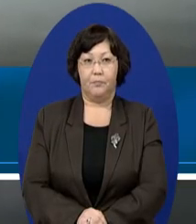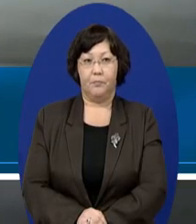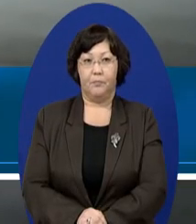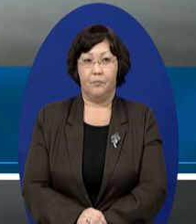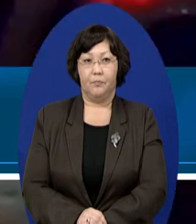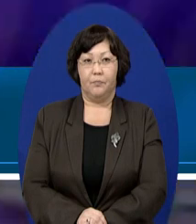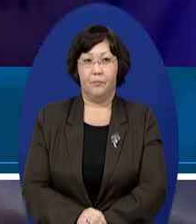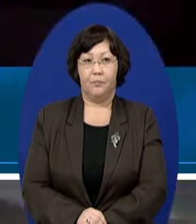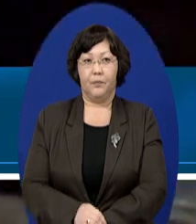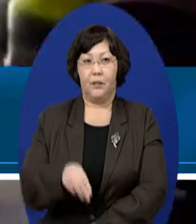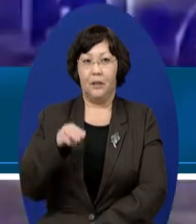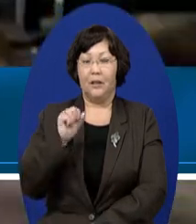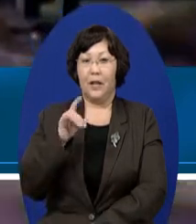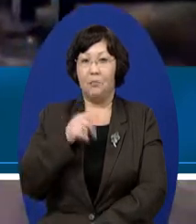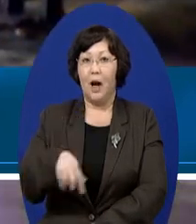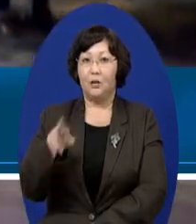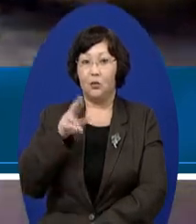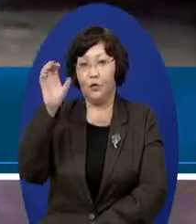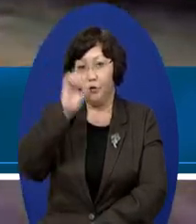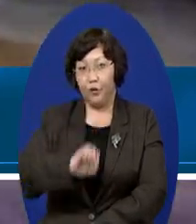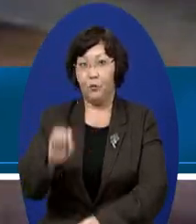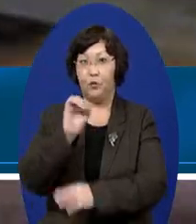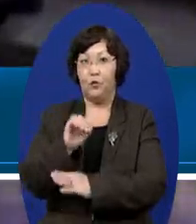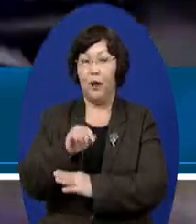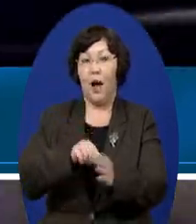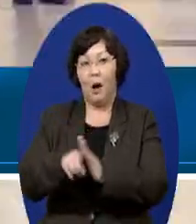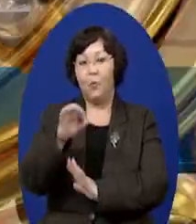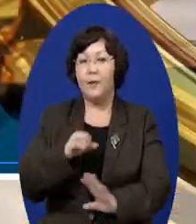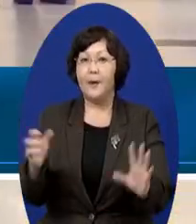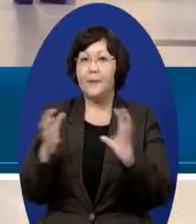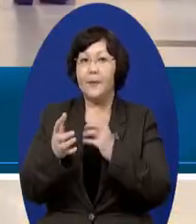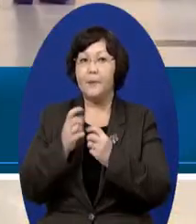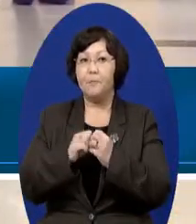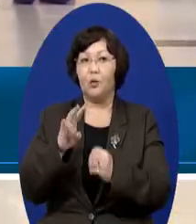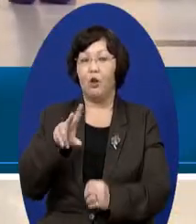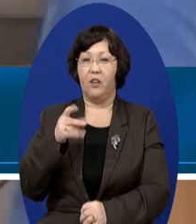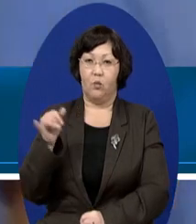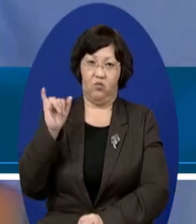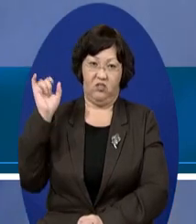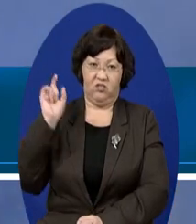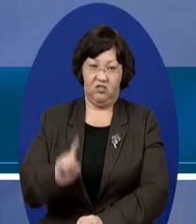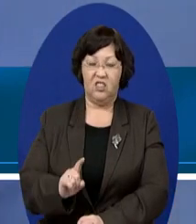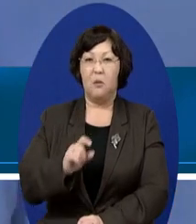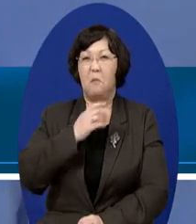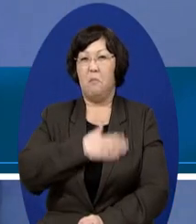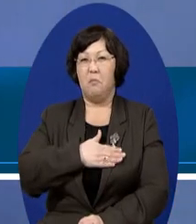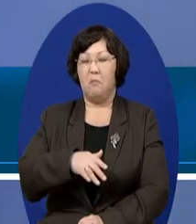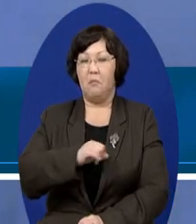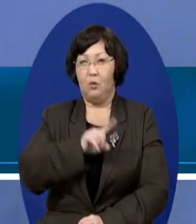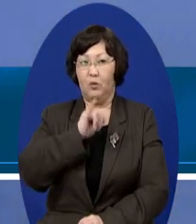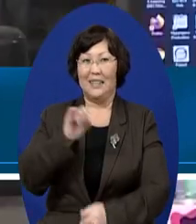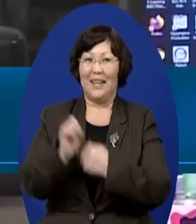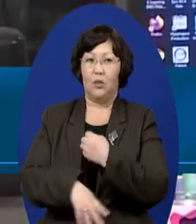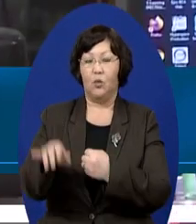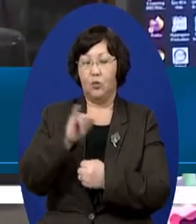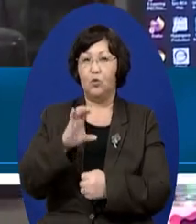Талибанчууд барууны төлөөлөгчтэй анх удаа хилэлцээ хийхээр Норвегт ирлээ. Чинэлэг орнууд ядуу буурай орнуудаас совилогч авах ажлыг